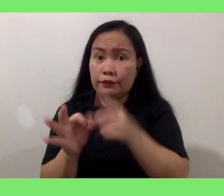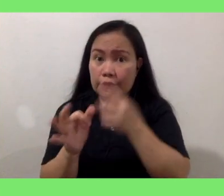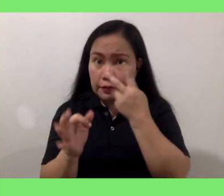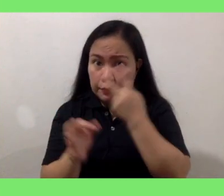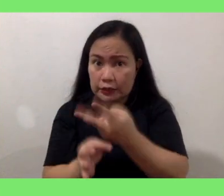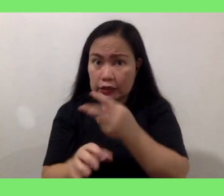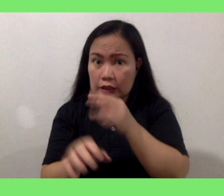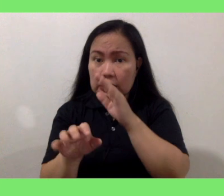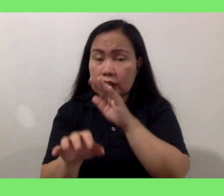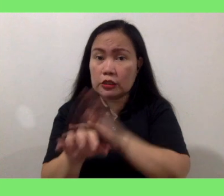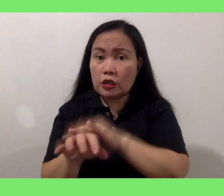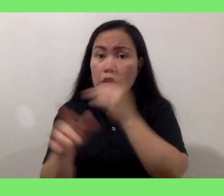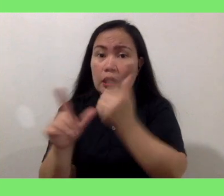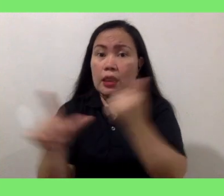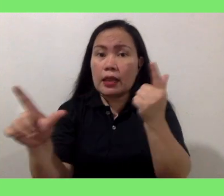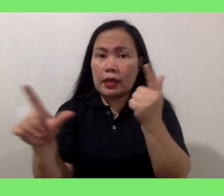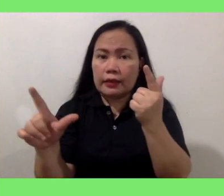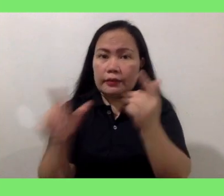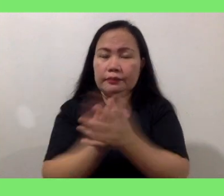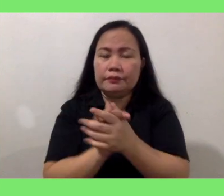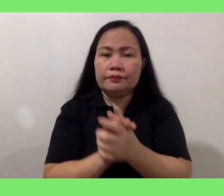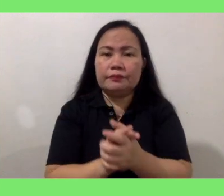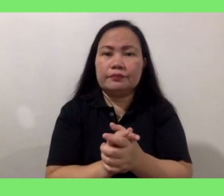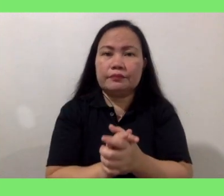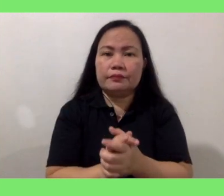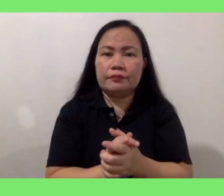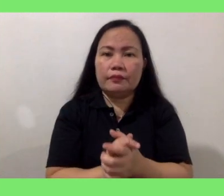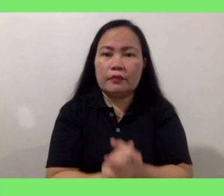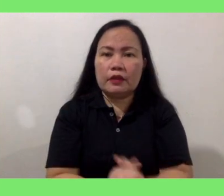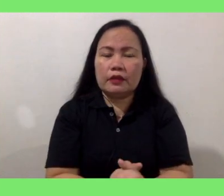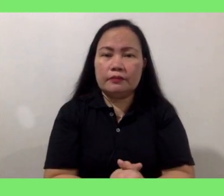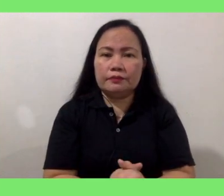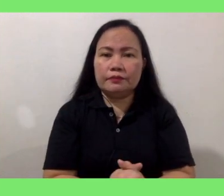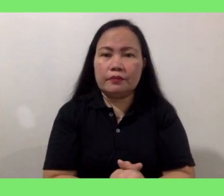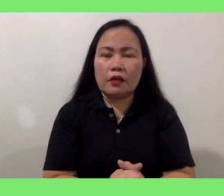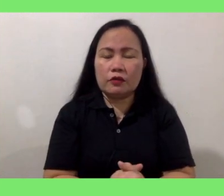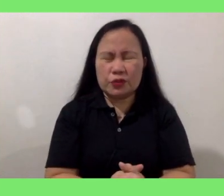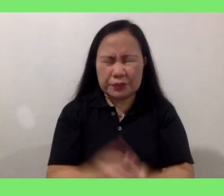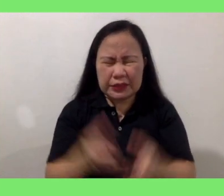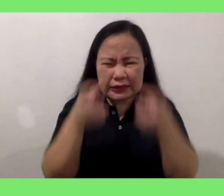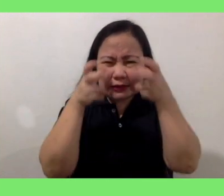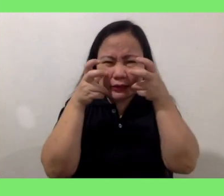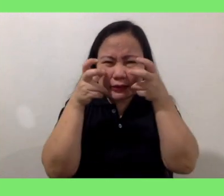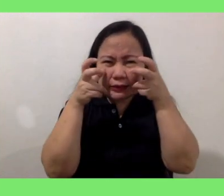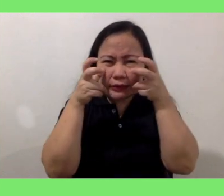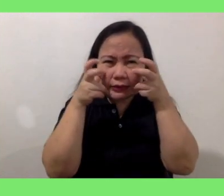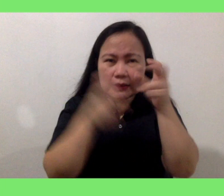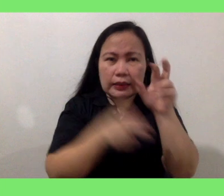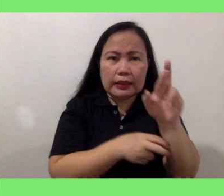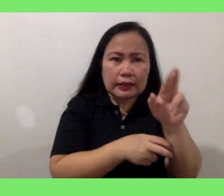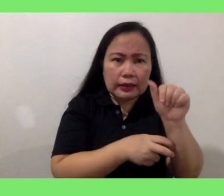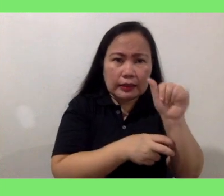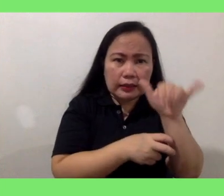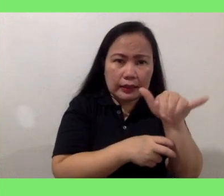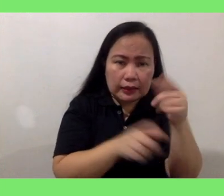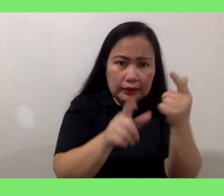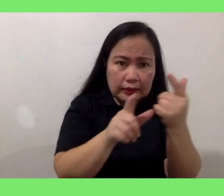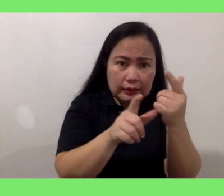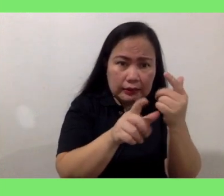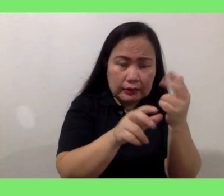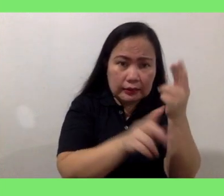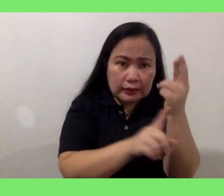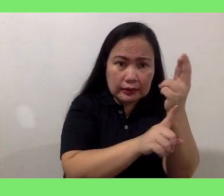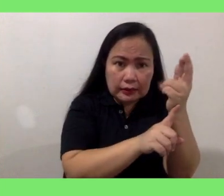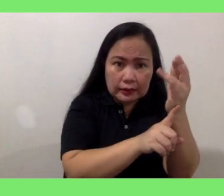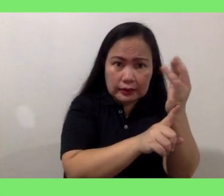figure mo ay line. Okay, kasi mamaya gamitin nyo to pero ang figure nyo naka-line.